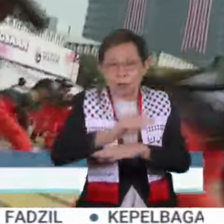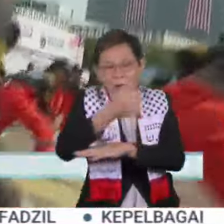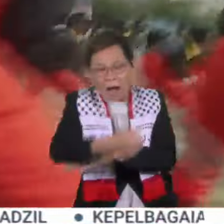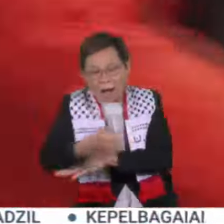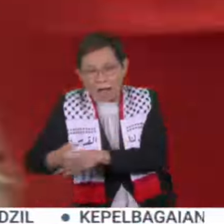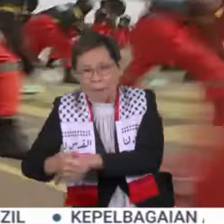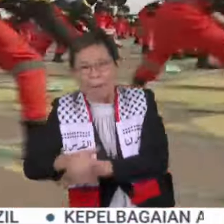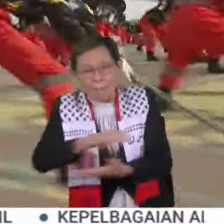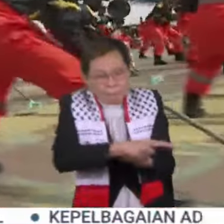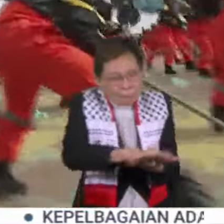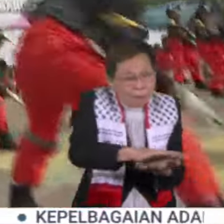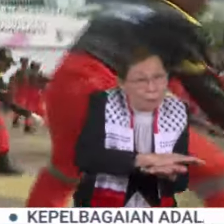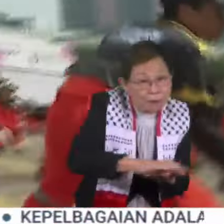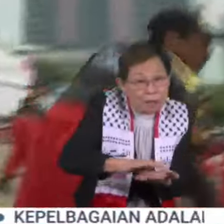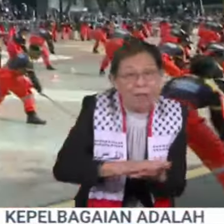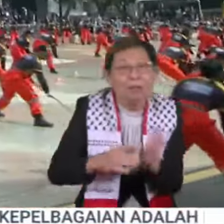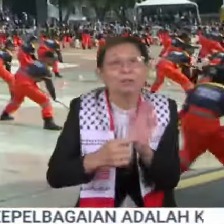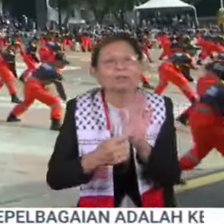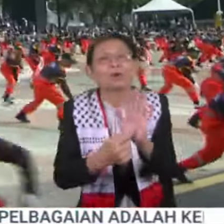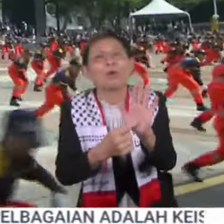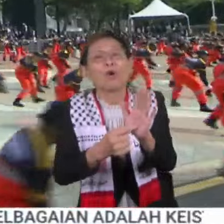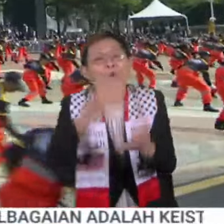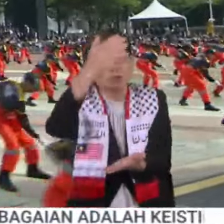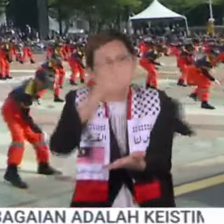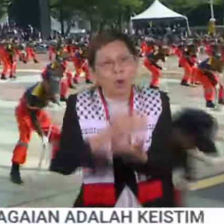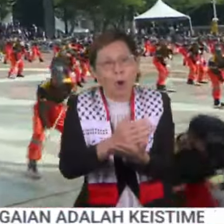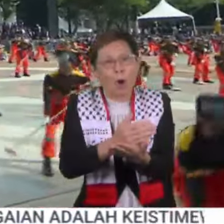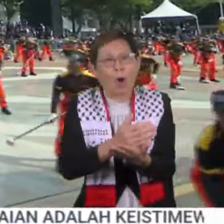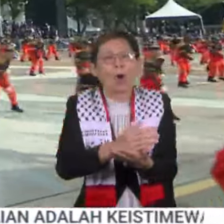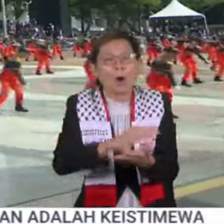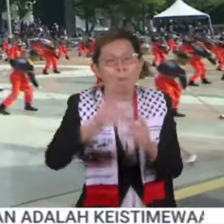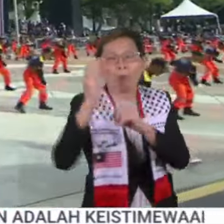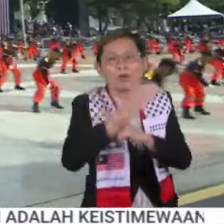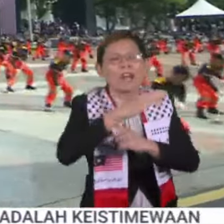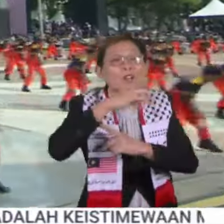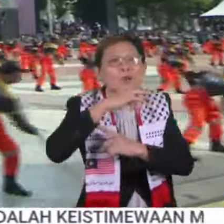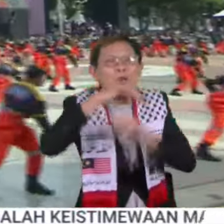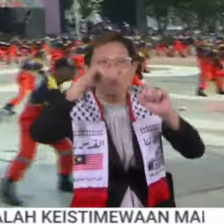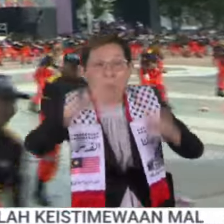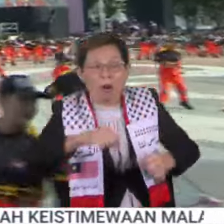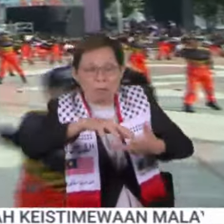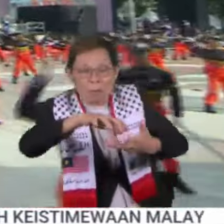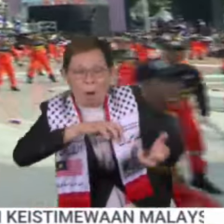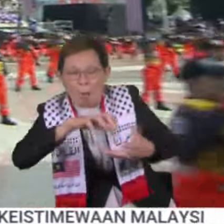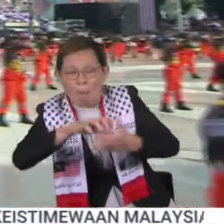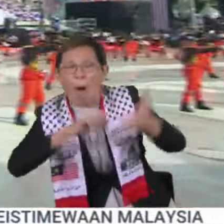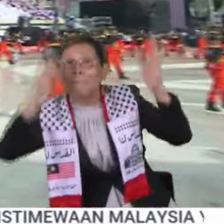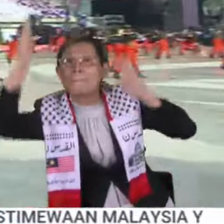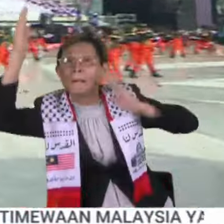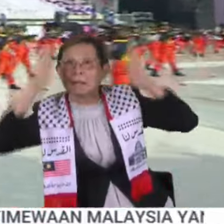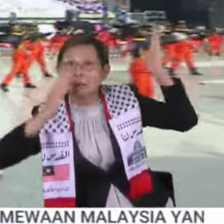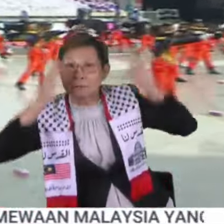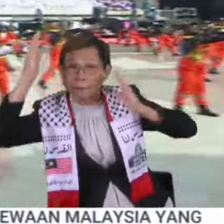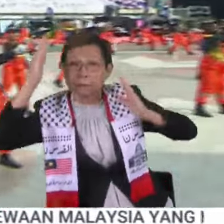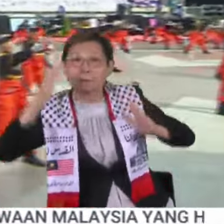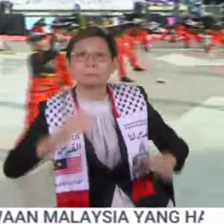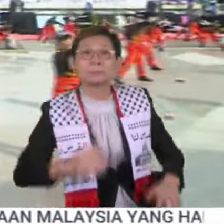peralatan pembersihan sebagai simbolik memerangi budaya kotor tersebut yang mampu merosakkan negara.